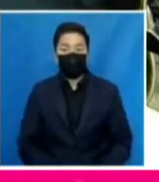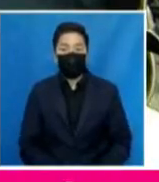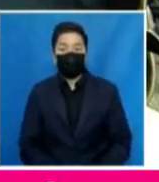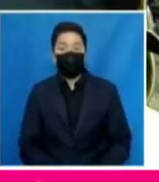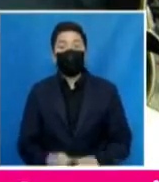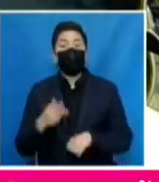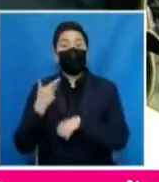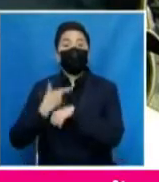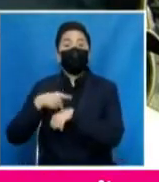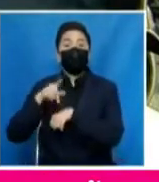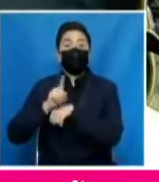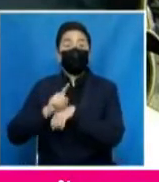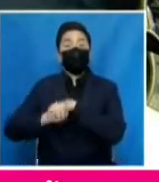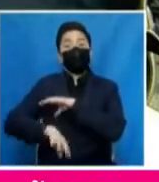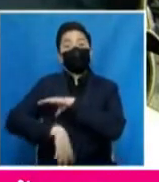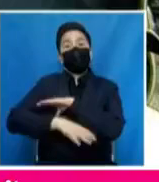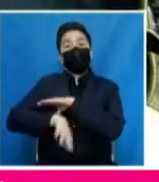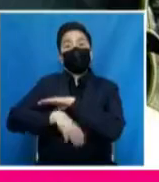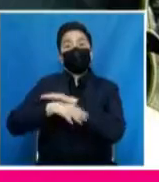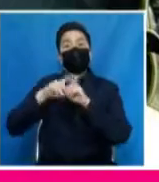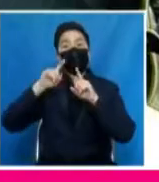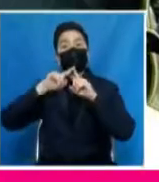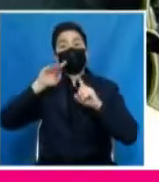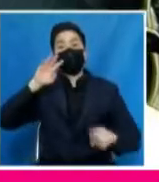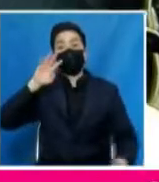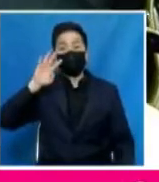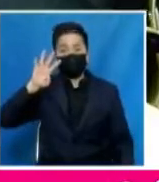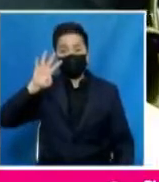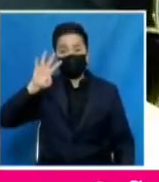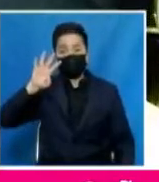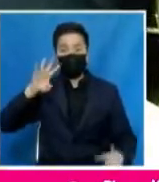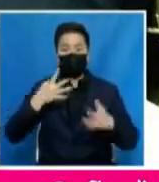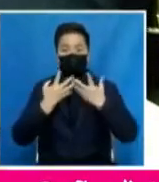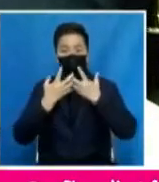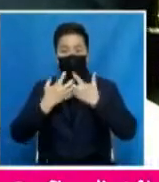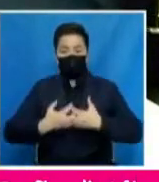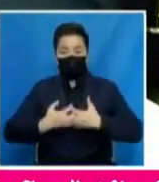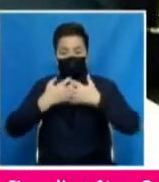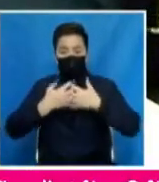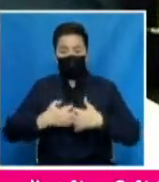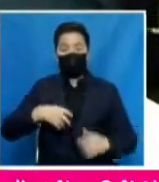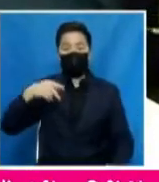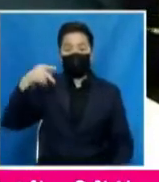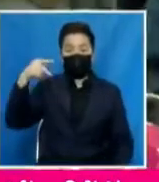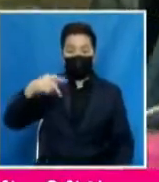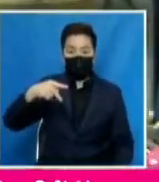ประธานกรรมการสุ่มจับลูกบอลลูกที่4ใช้กับเครื่องออกรางวัลหลักพัน